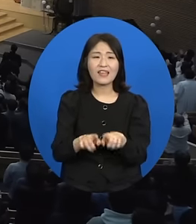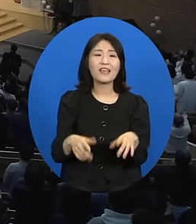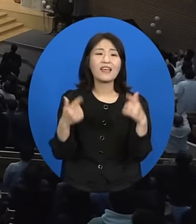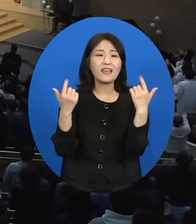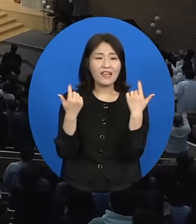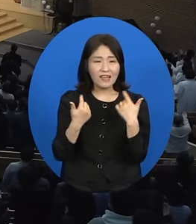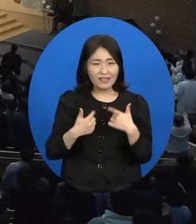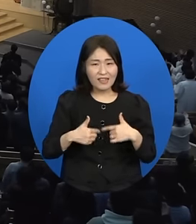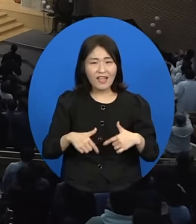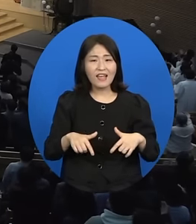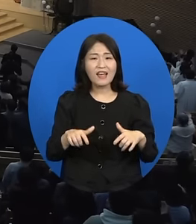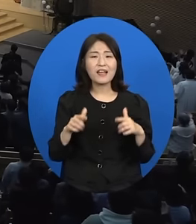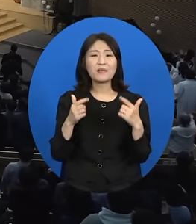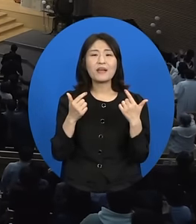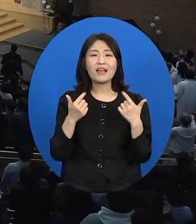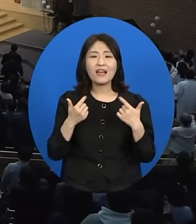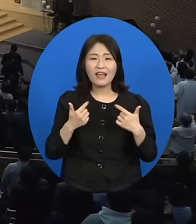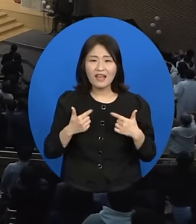함께